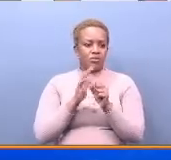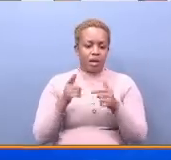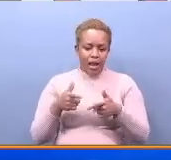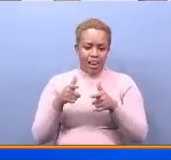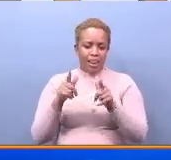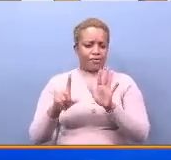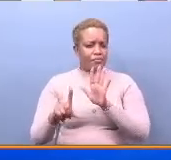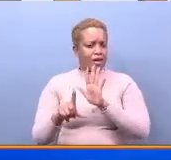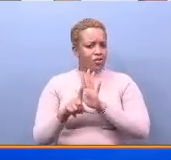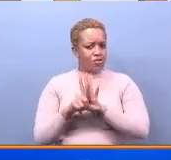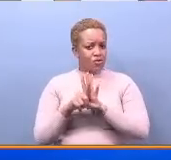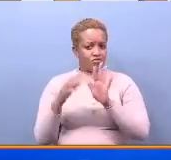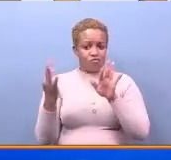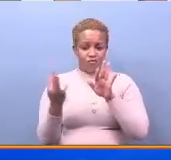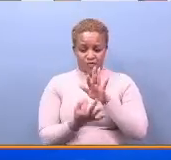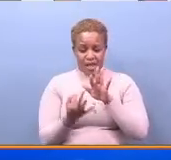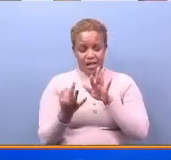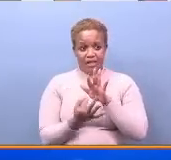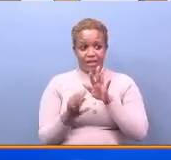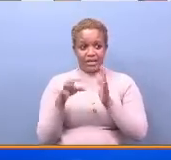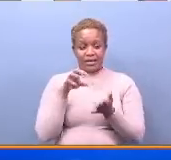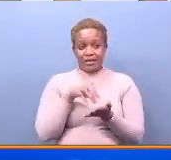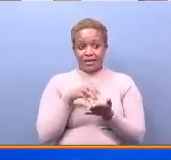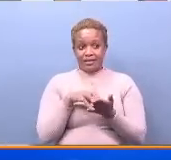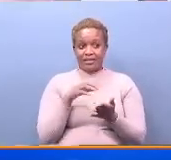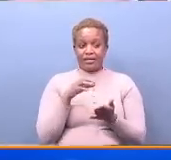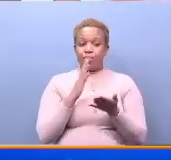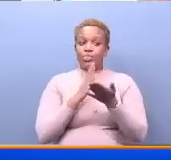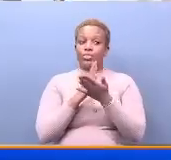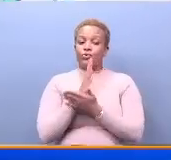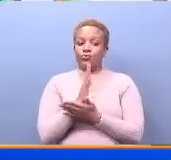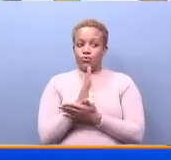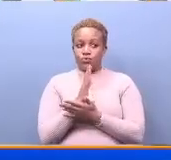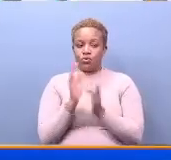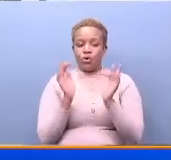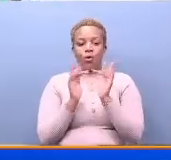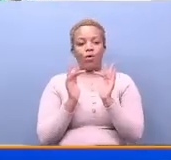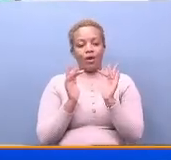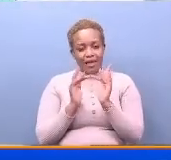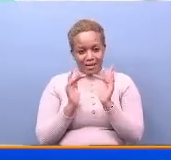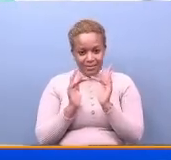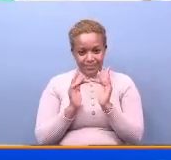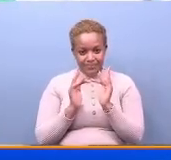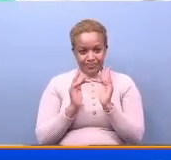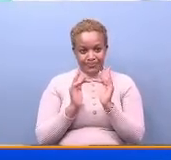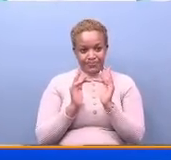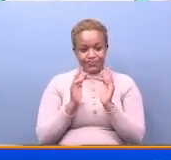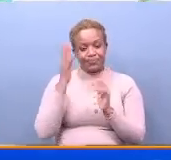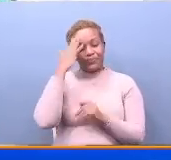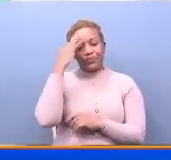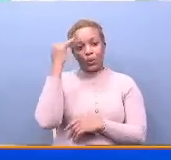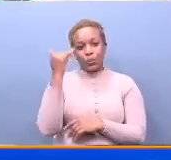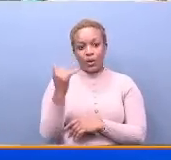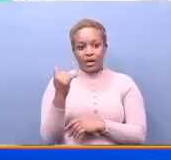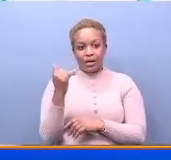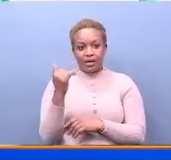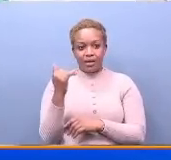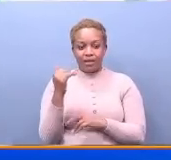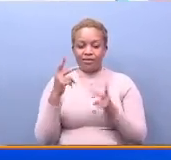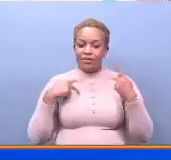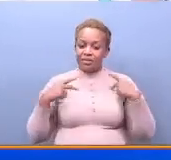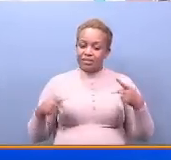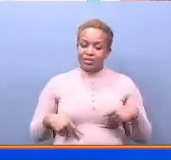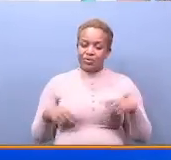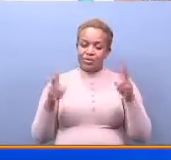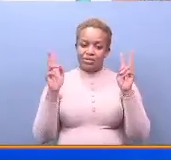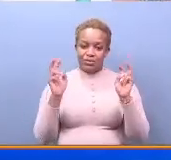sheria kufile kesi through online platform. Sababu ya mambo ya physical copies